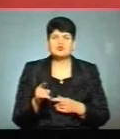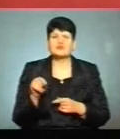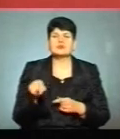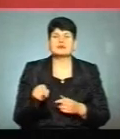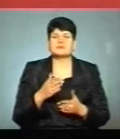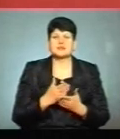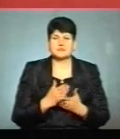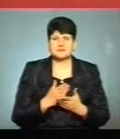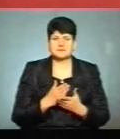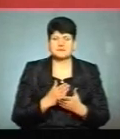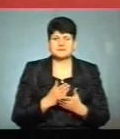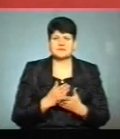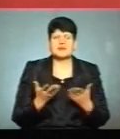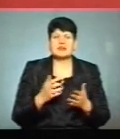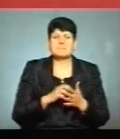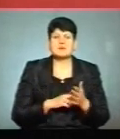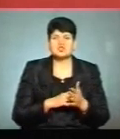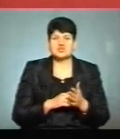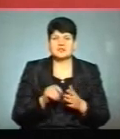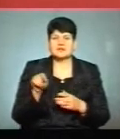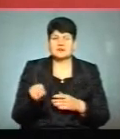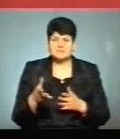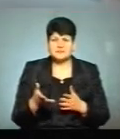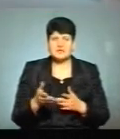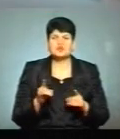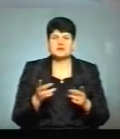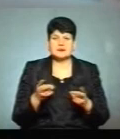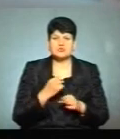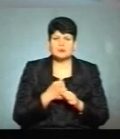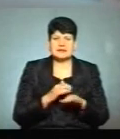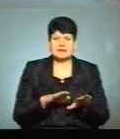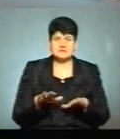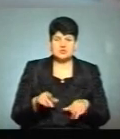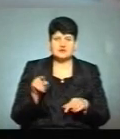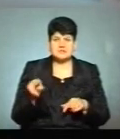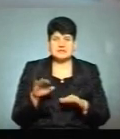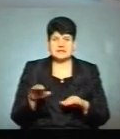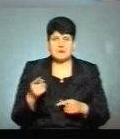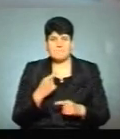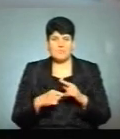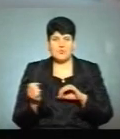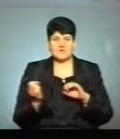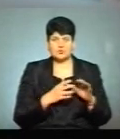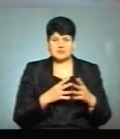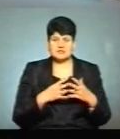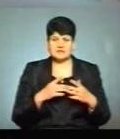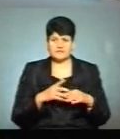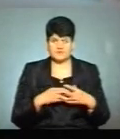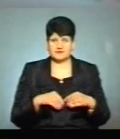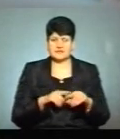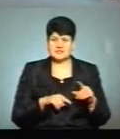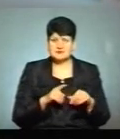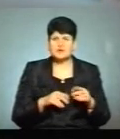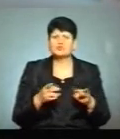там перебувають, які причини перебування і що потрібно зробити на місцях для того, щоб такі діти повернулися в родину. Яку